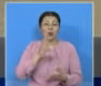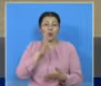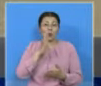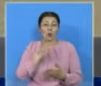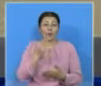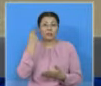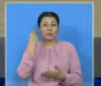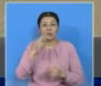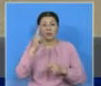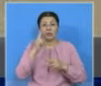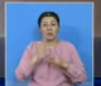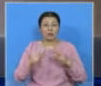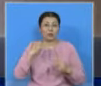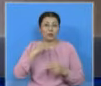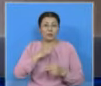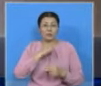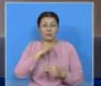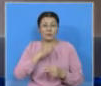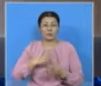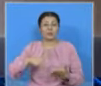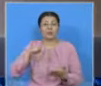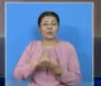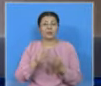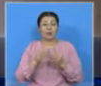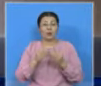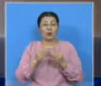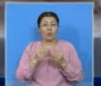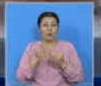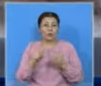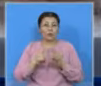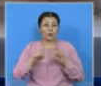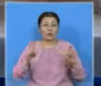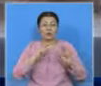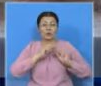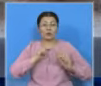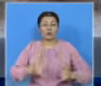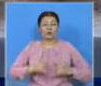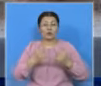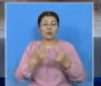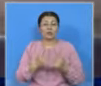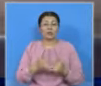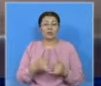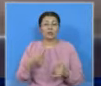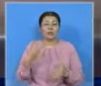сапалы етіп аяқтау өзімізден. Аталған 13 мектептің күрделі жөндеу жұмысы үшін ел қазынасынан 2